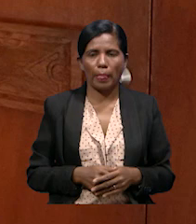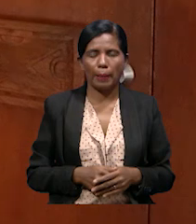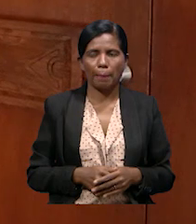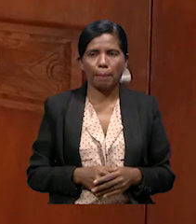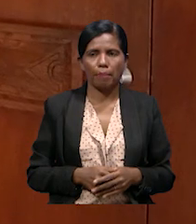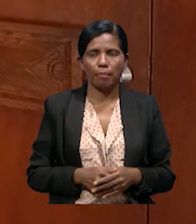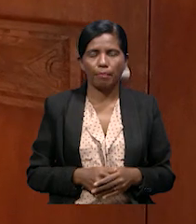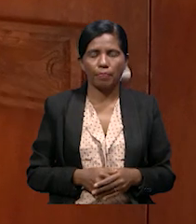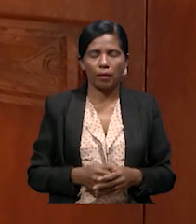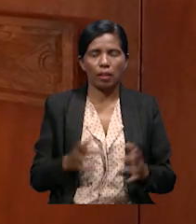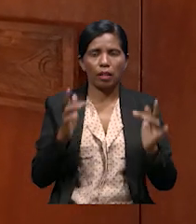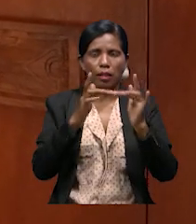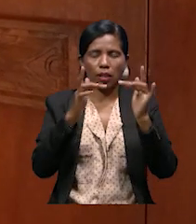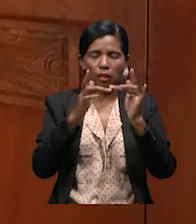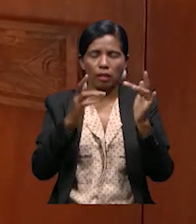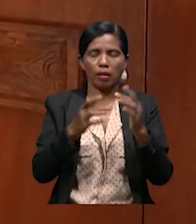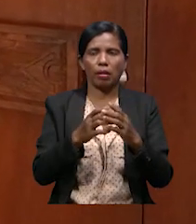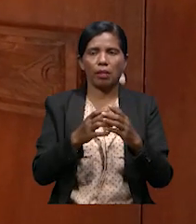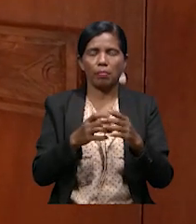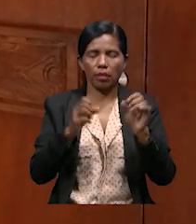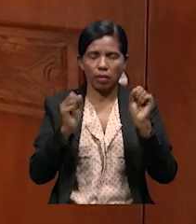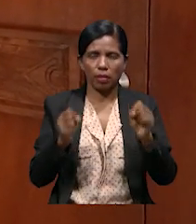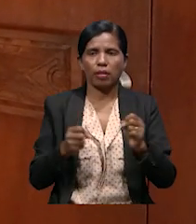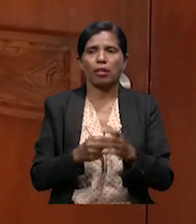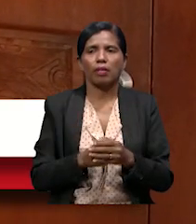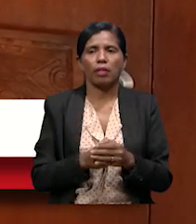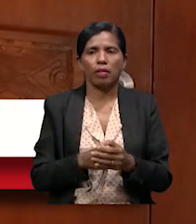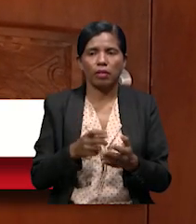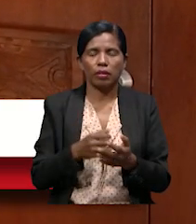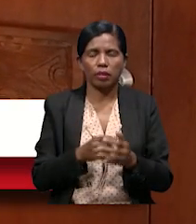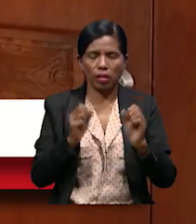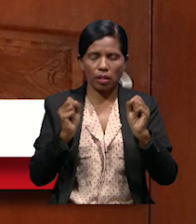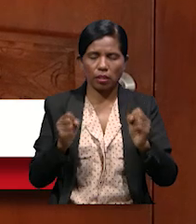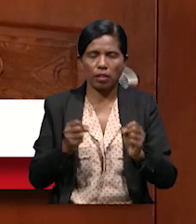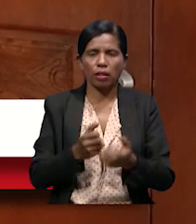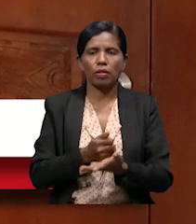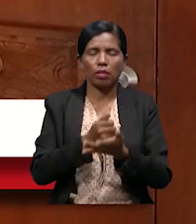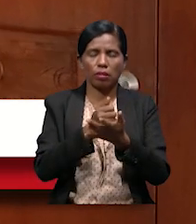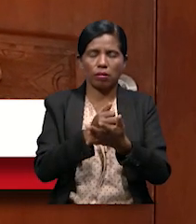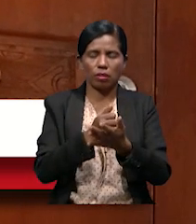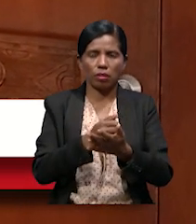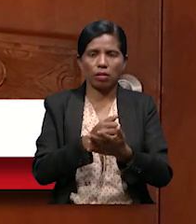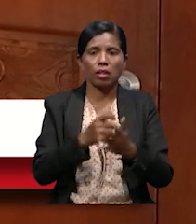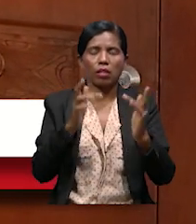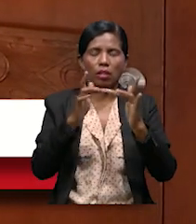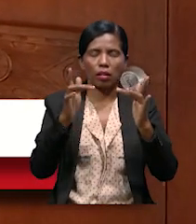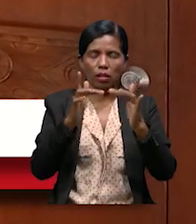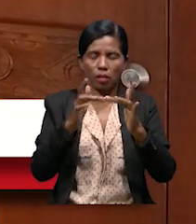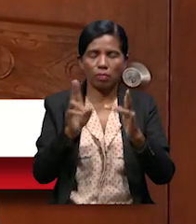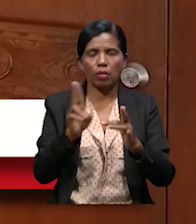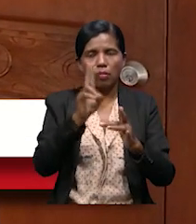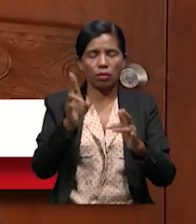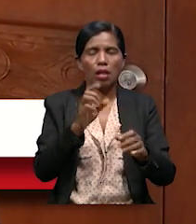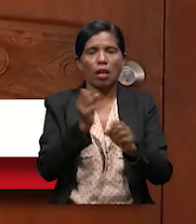qualidade internet né, ya. Saya ingin melihat yang saya perkuat, pantas saya perkuat, saya perkuat